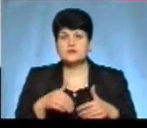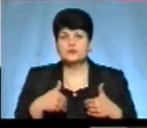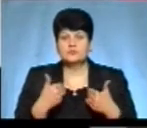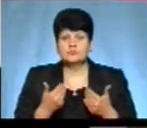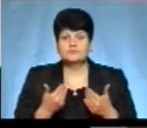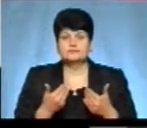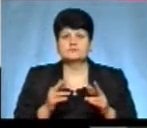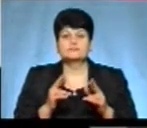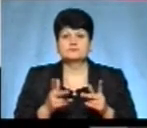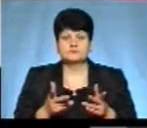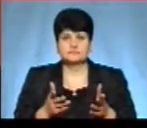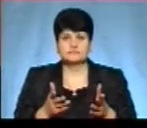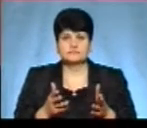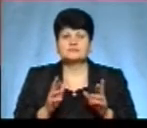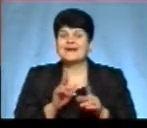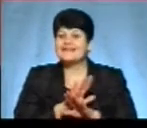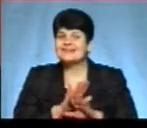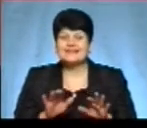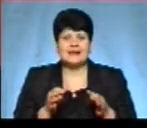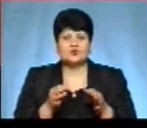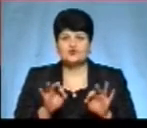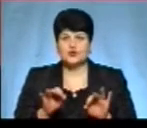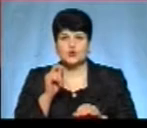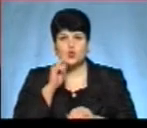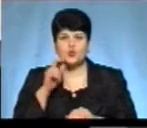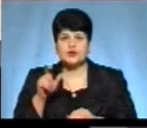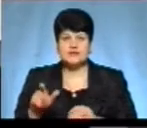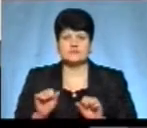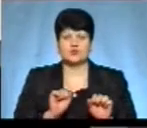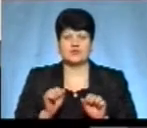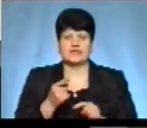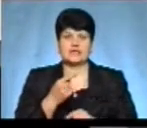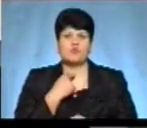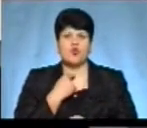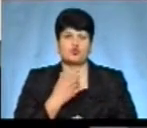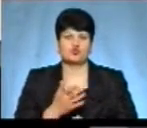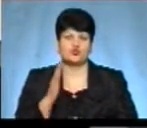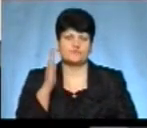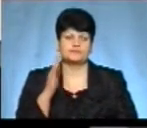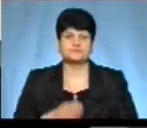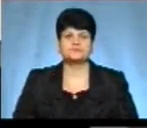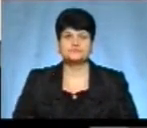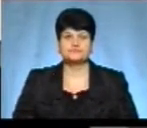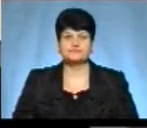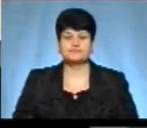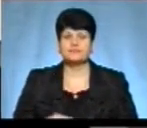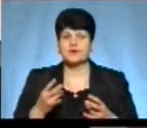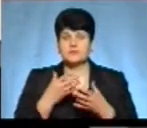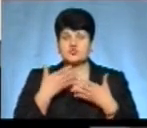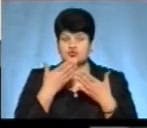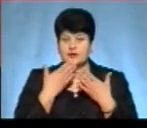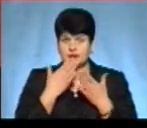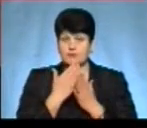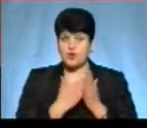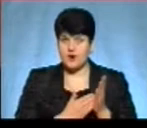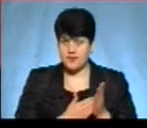яким кутом. Як не дозволити українцям маніпулювати їхнім голосом, власне? Читати програми. Перш за